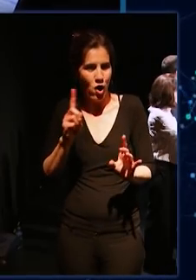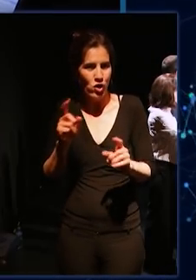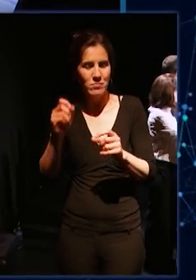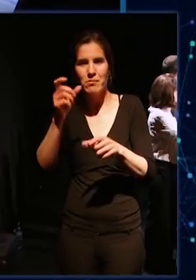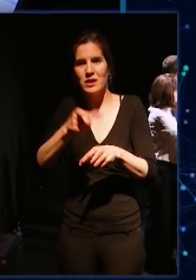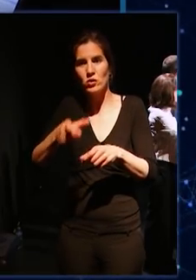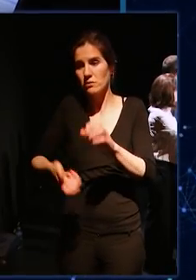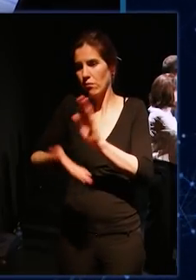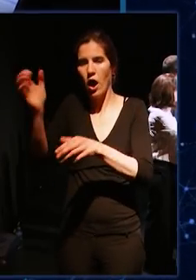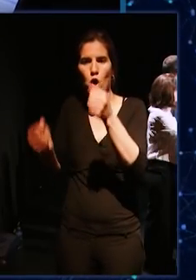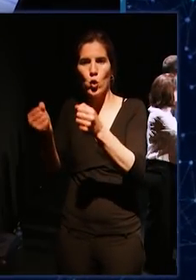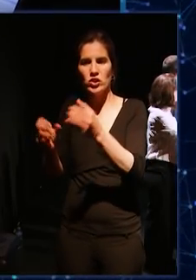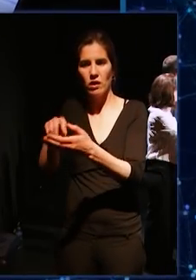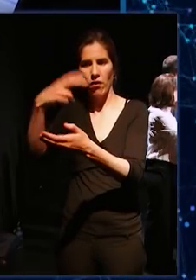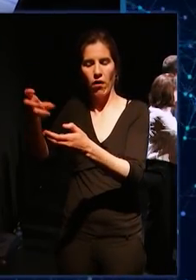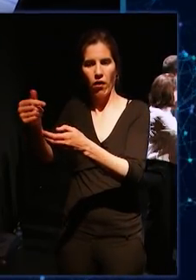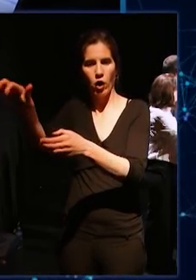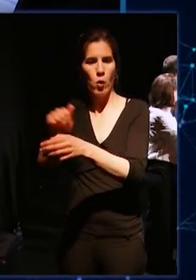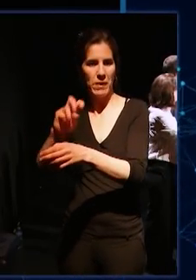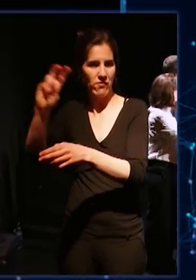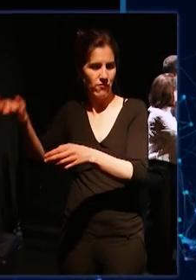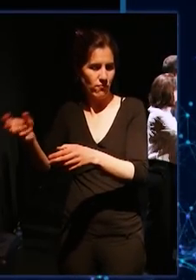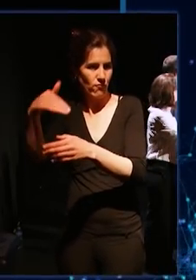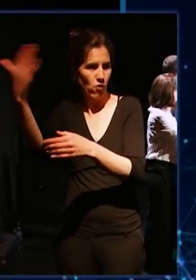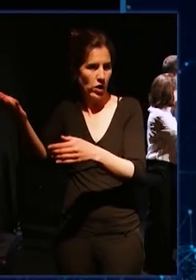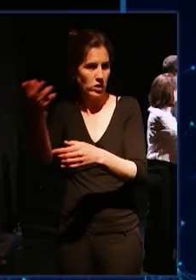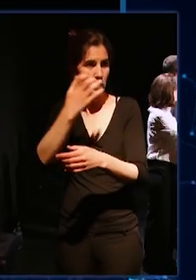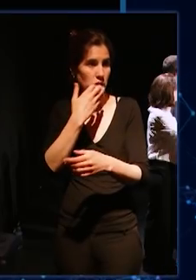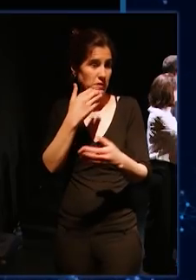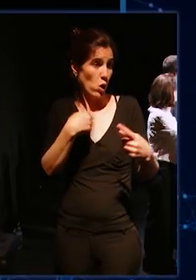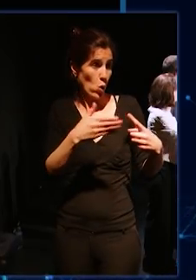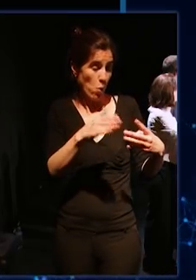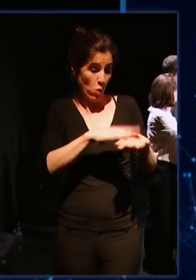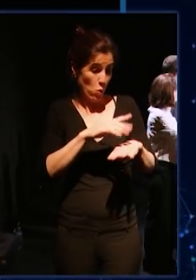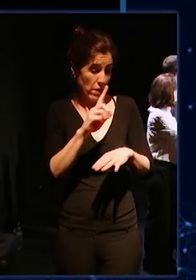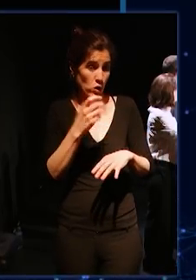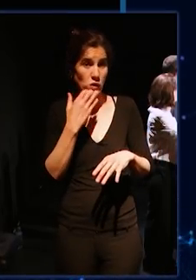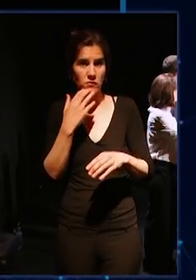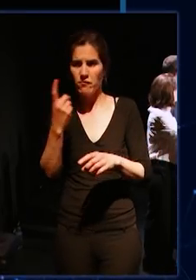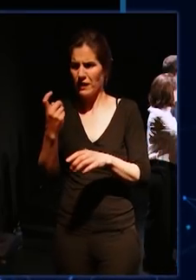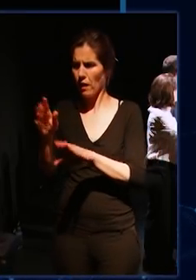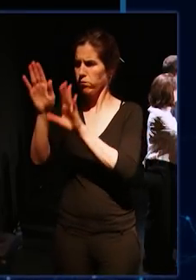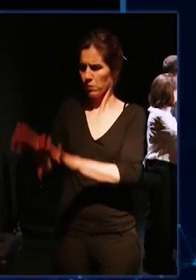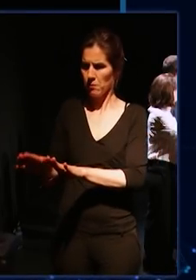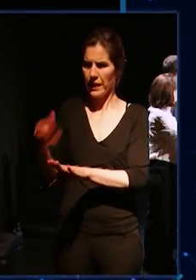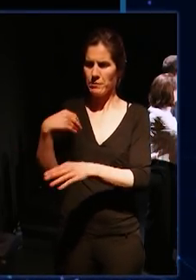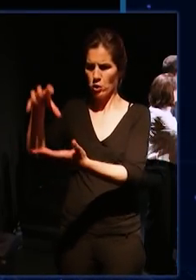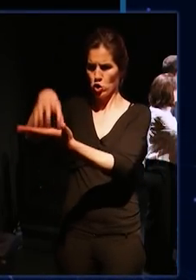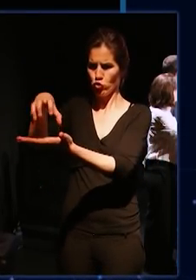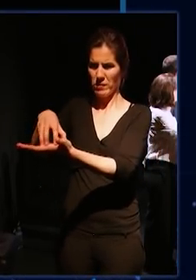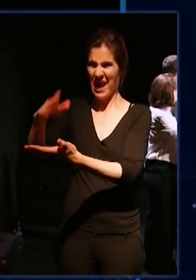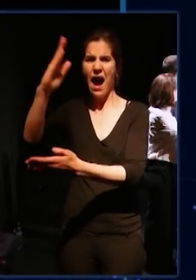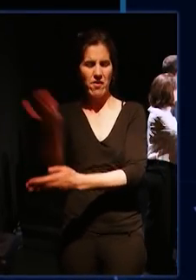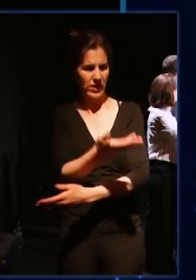són altres partits polítics que en altres administracions no han plantat cara en aquestes grans superfícies, que sí que han anat en detriment del comerç